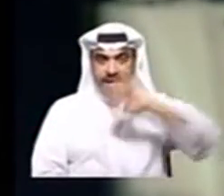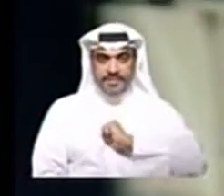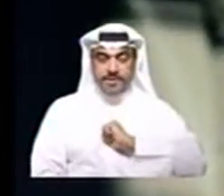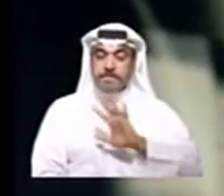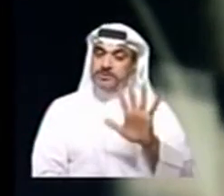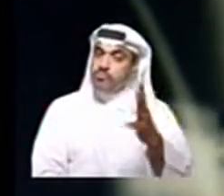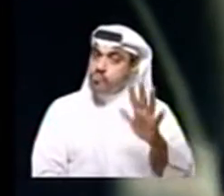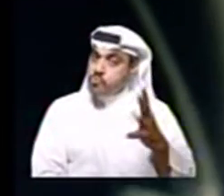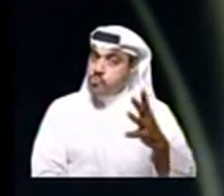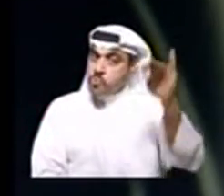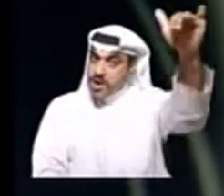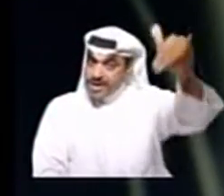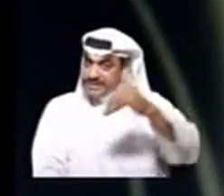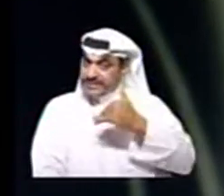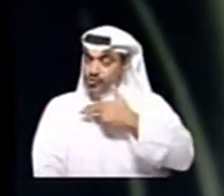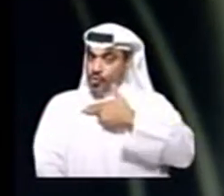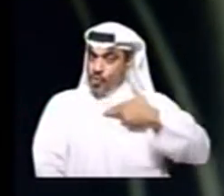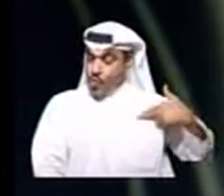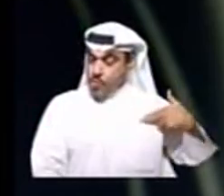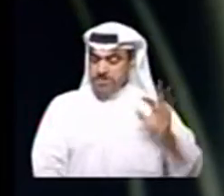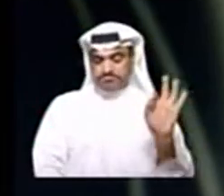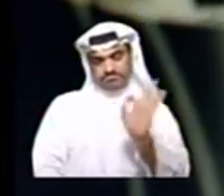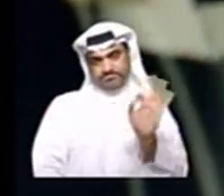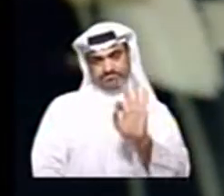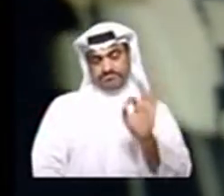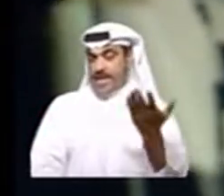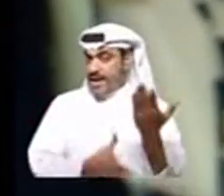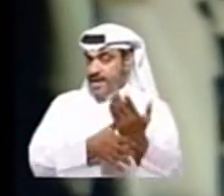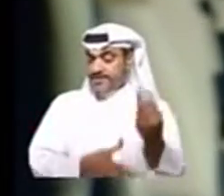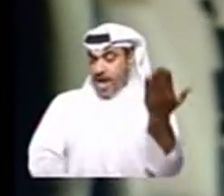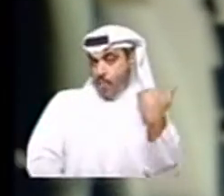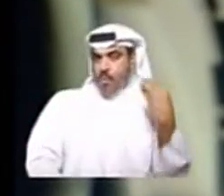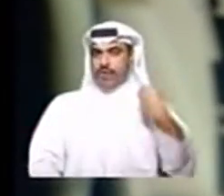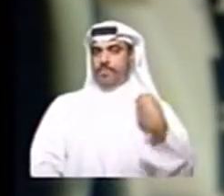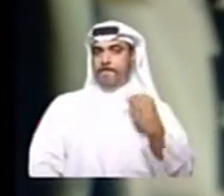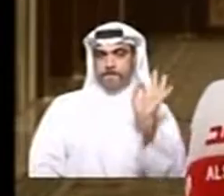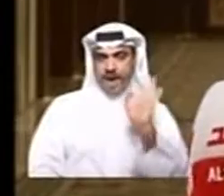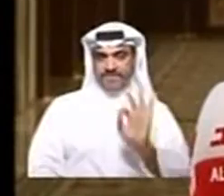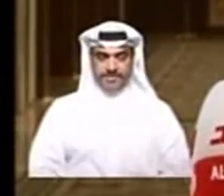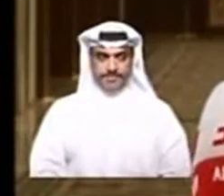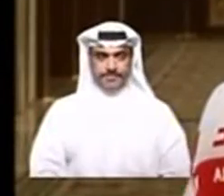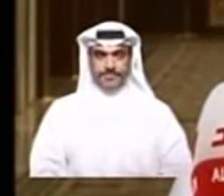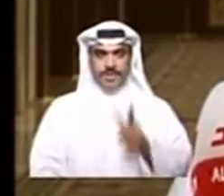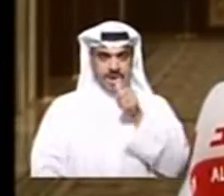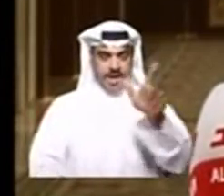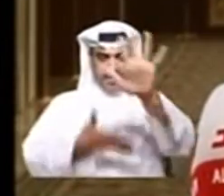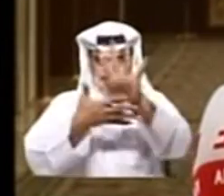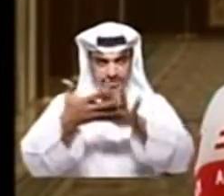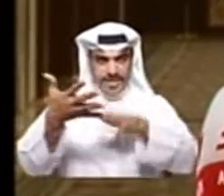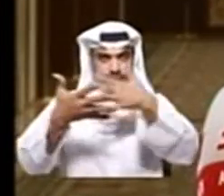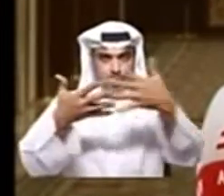الحكومة ستحضر الجلسة لعدم التنسيق المسبق معها بشأنها. بالنسبة لجدول